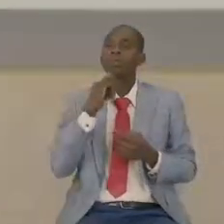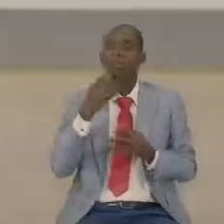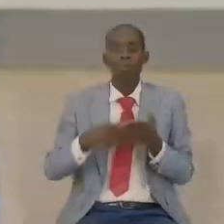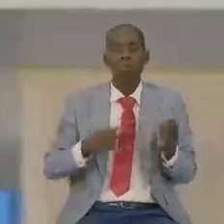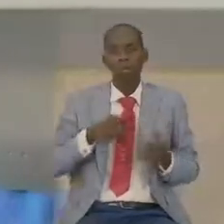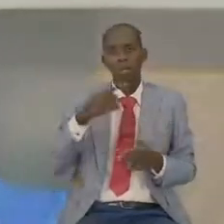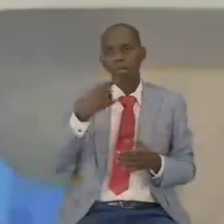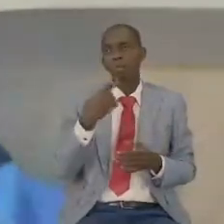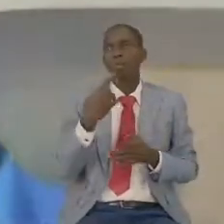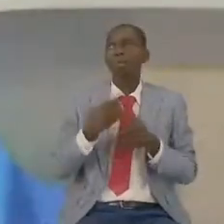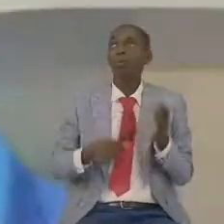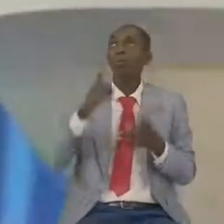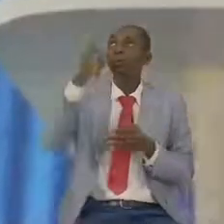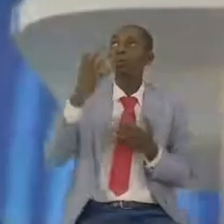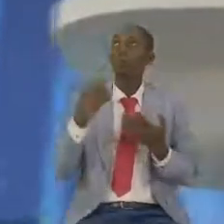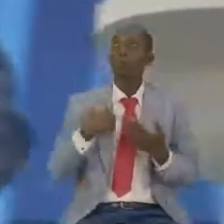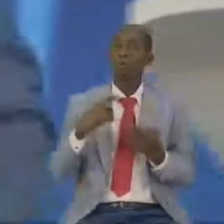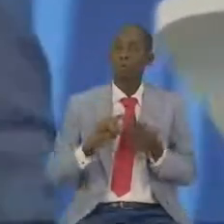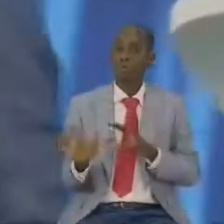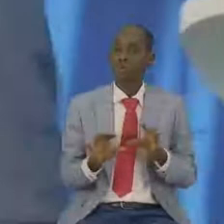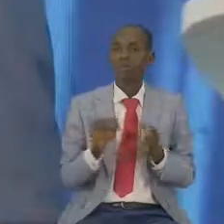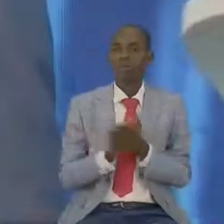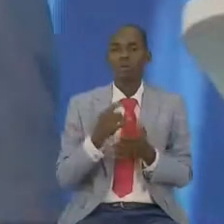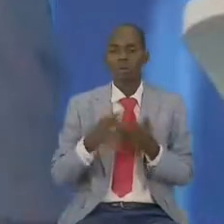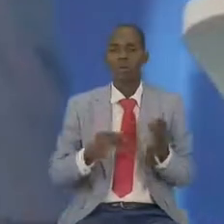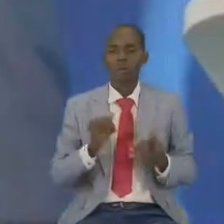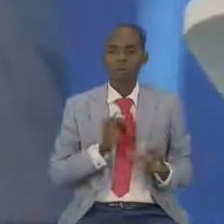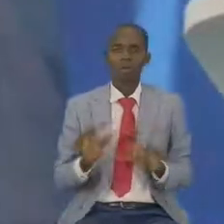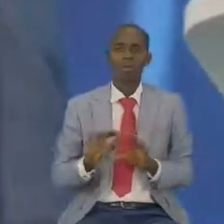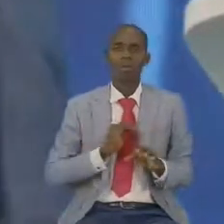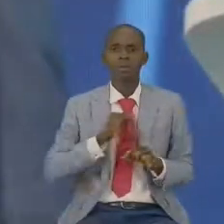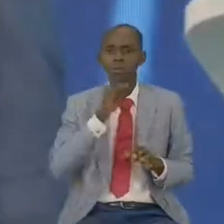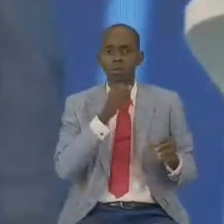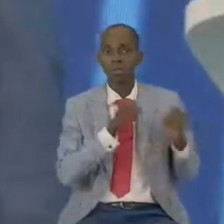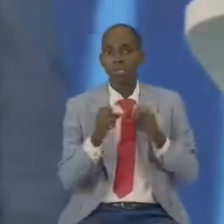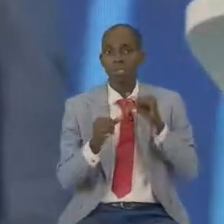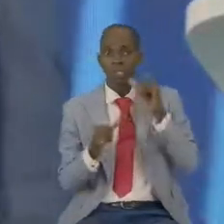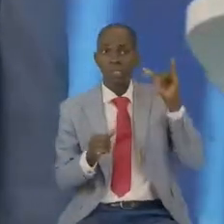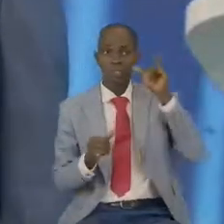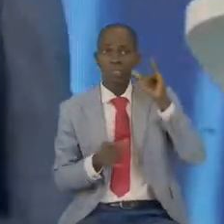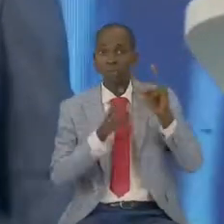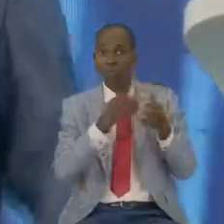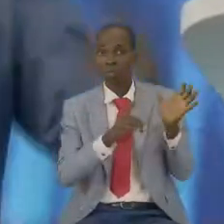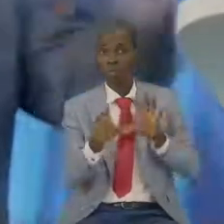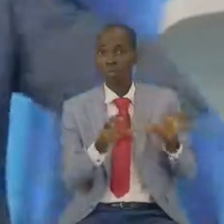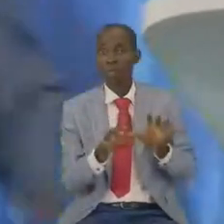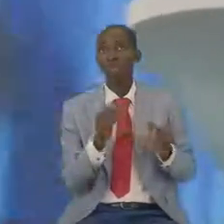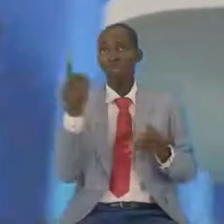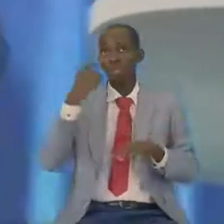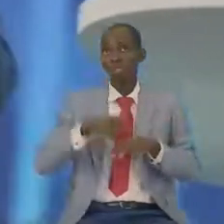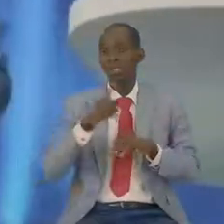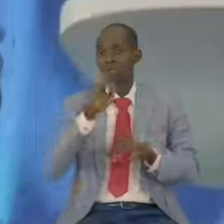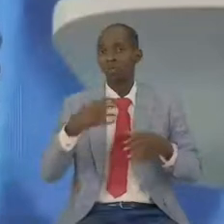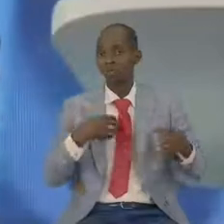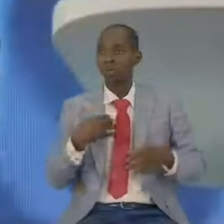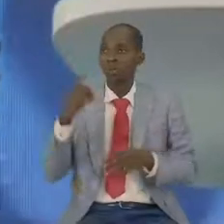que moi je fais. Et nous ne quittons pas le chemin pour dire, ah, hier, ceci est arrivé, la dernière fois, voilà ce qui s'est passé, l'autre fois, voilà ce qui